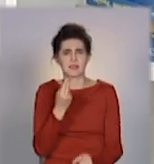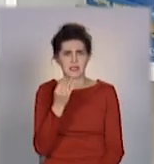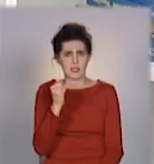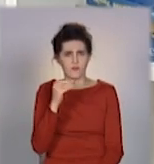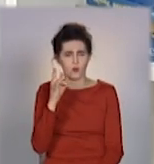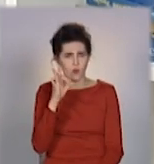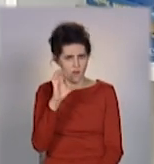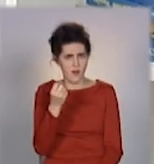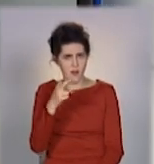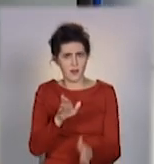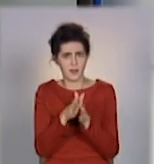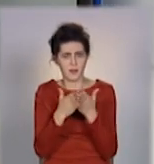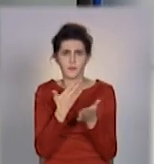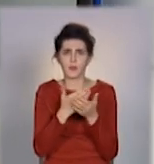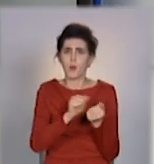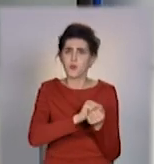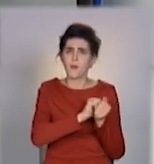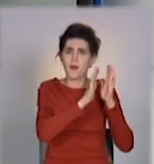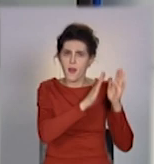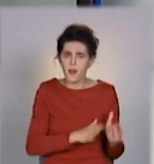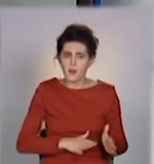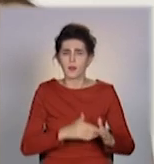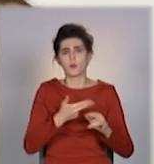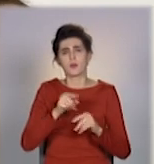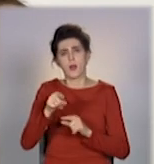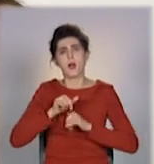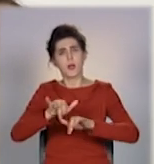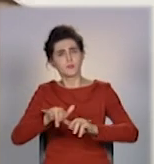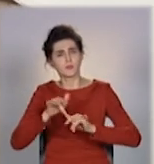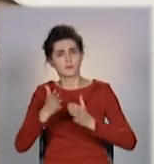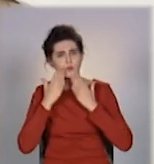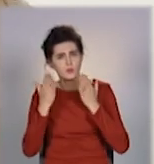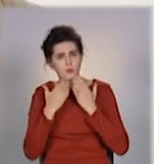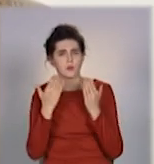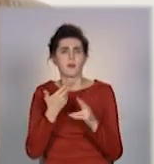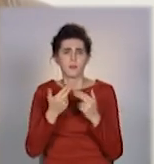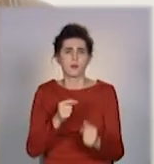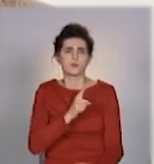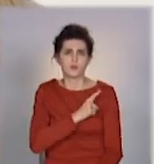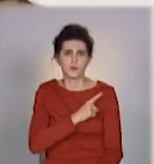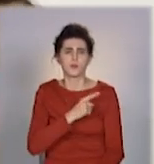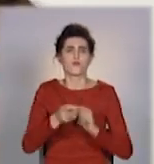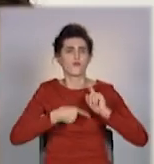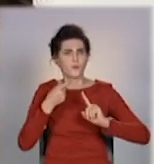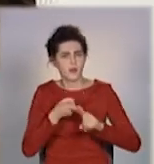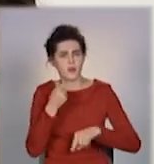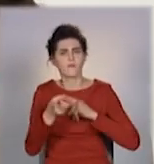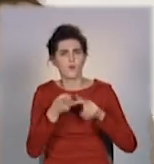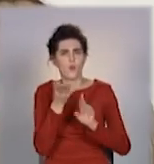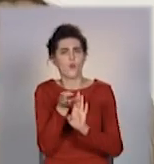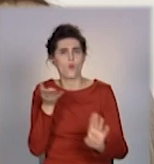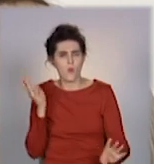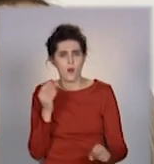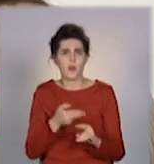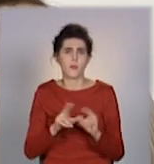фахівці. Якщо ця книга дуже користується великою популярністю, то да, читателям приходиться чекати, поки прочитає один чоловік, потім її взяти.